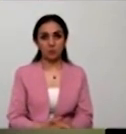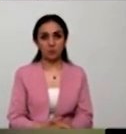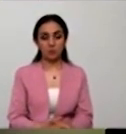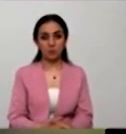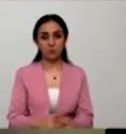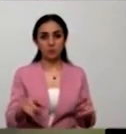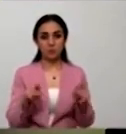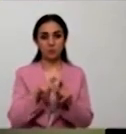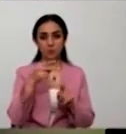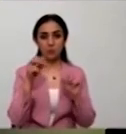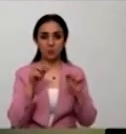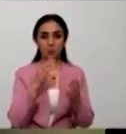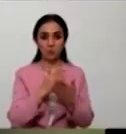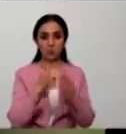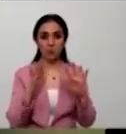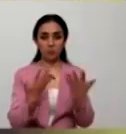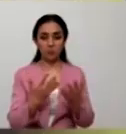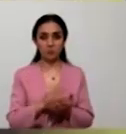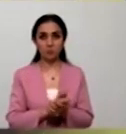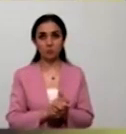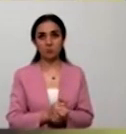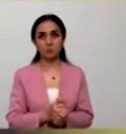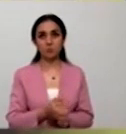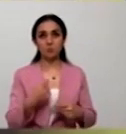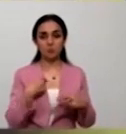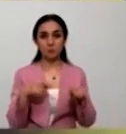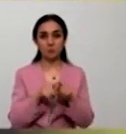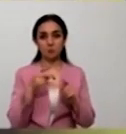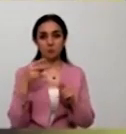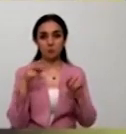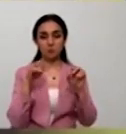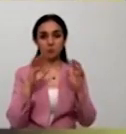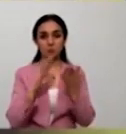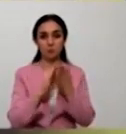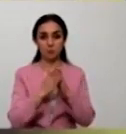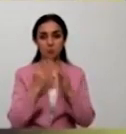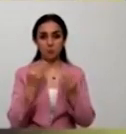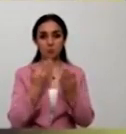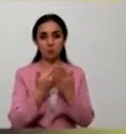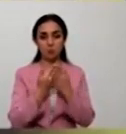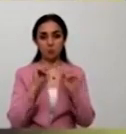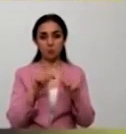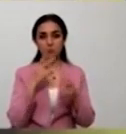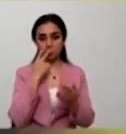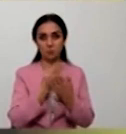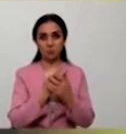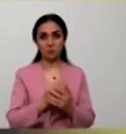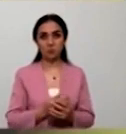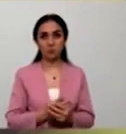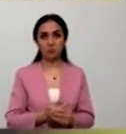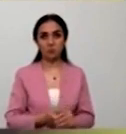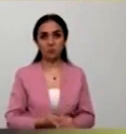Keyingisi, teng imkoniyatli hodisalar. Biz demak, teng imkoniyatli hodisalarni quyidagi misollar yordamida ko'rib chiqamiz.